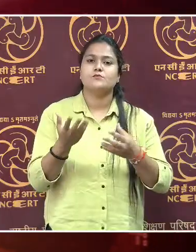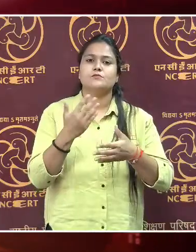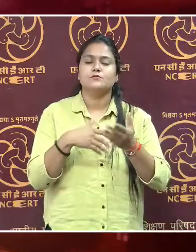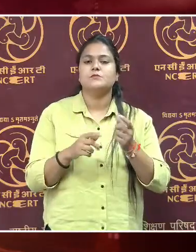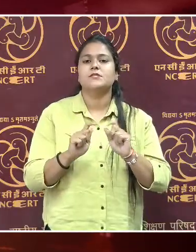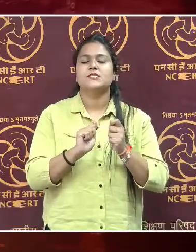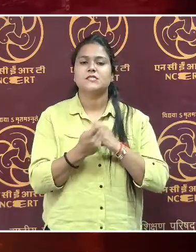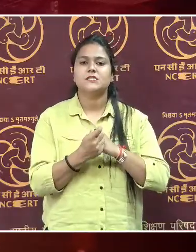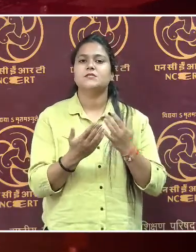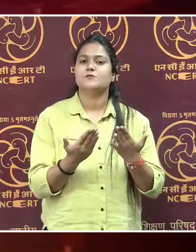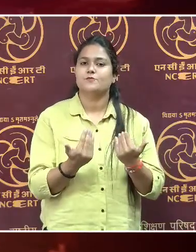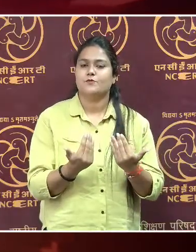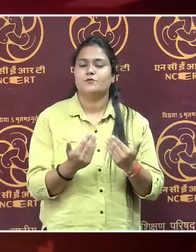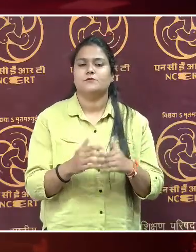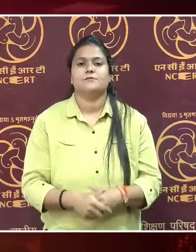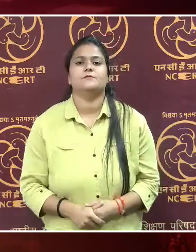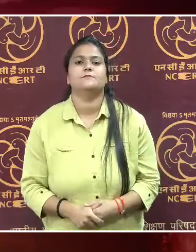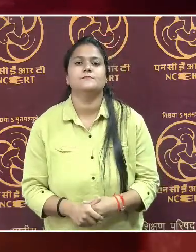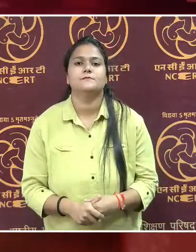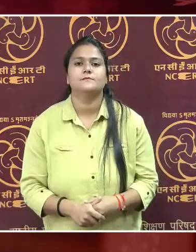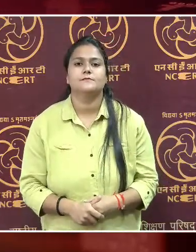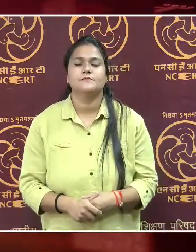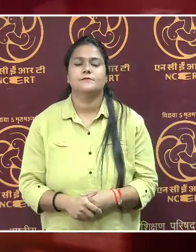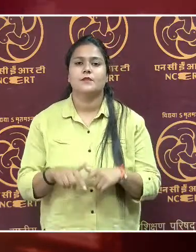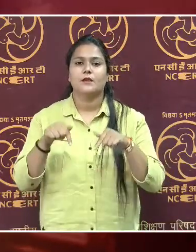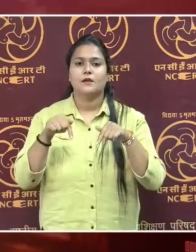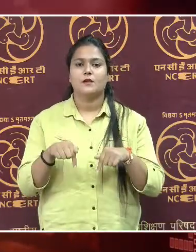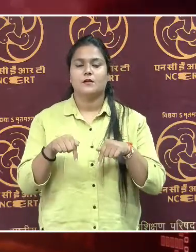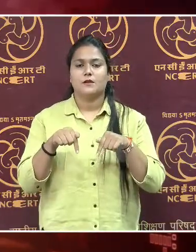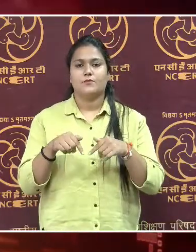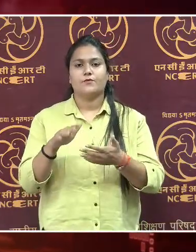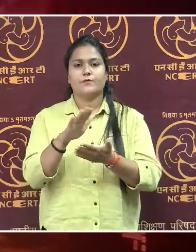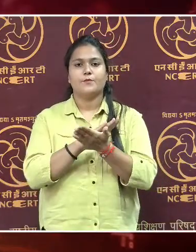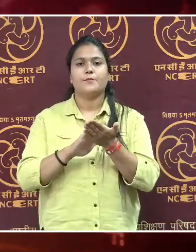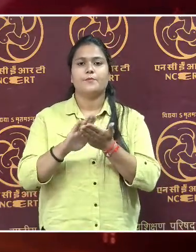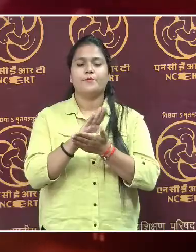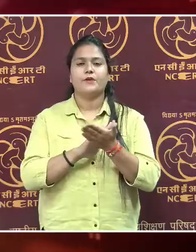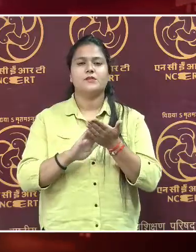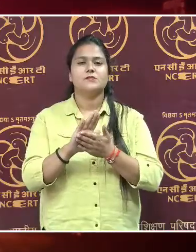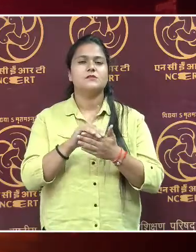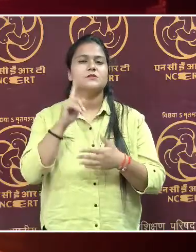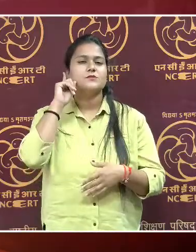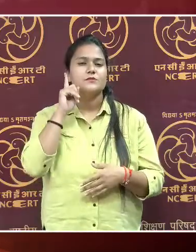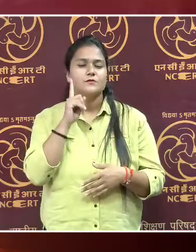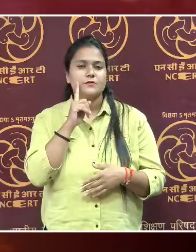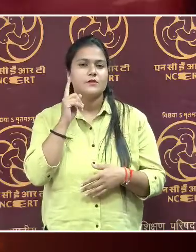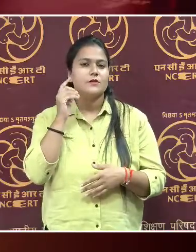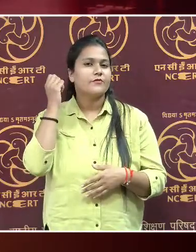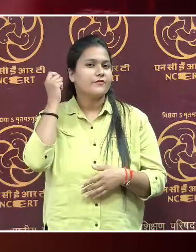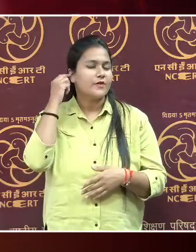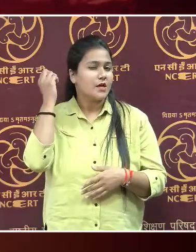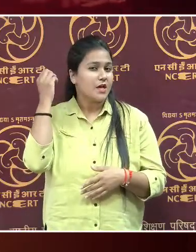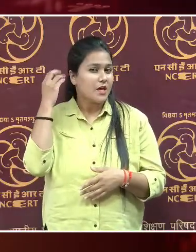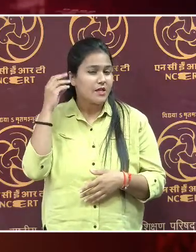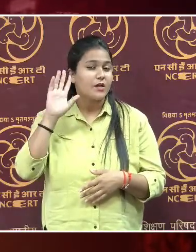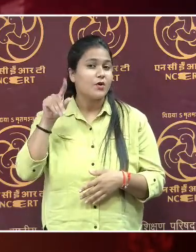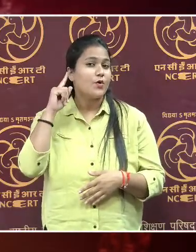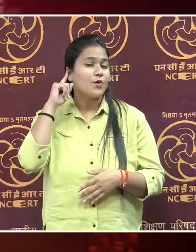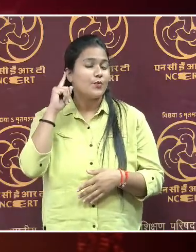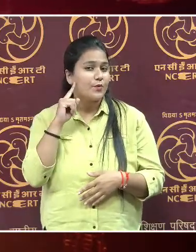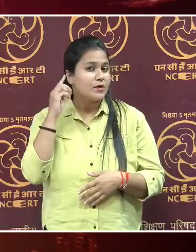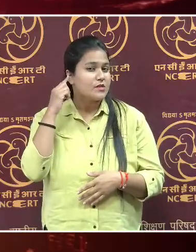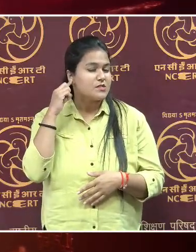हम बात ही करने वाले हैं बेसिक्स ऑफ हियरिंग, टाइप्स एंड डिग्रीज ऑफ हियरिंग लॉस को समझने की। So now I will